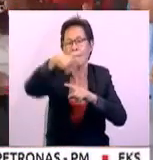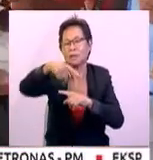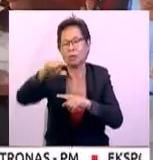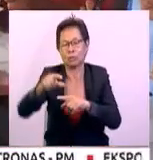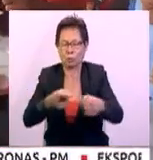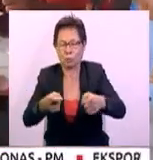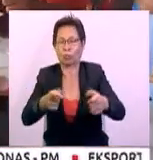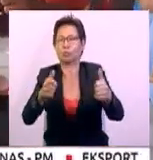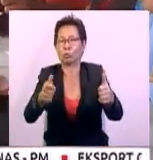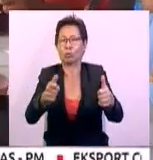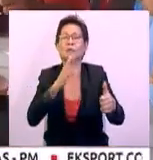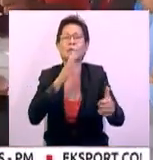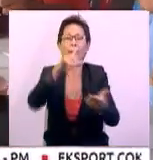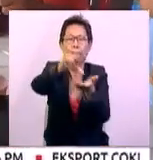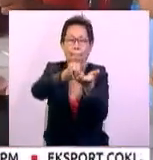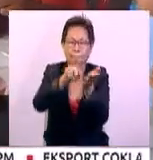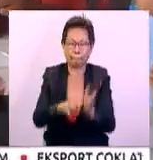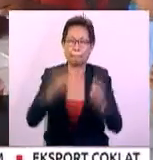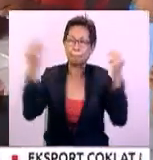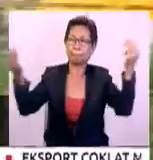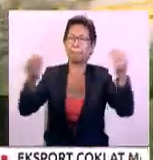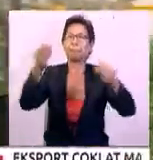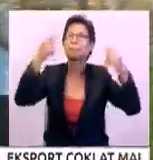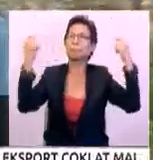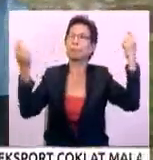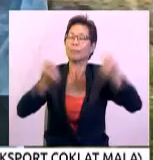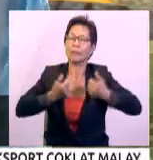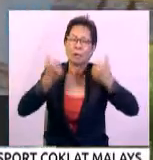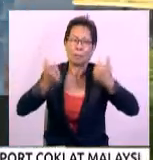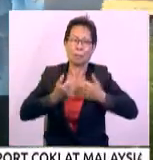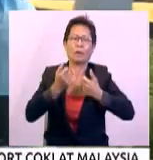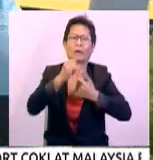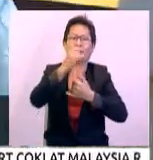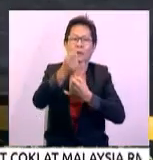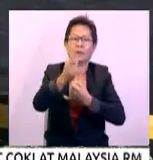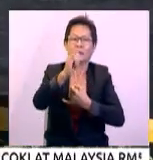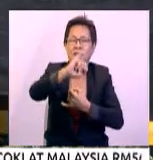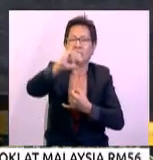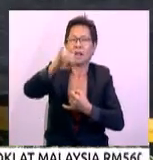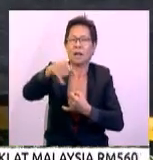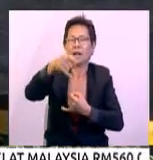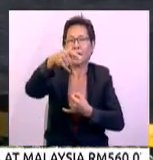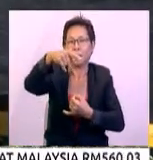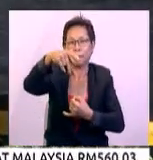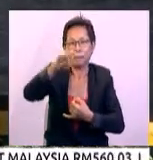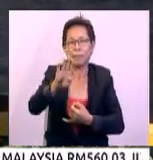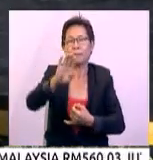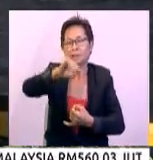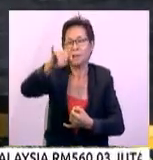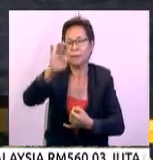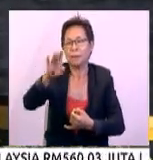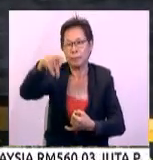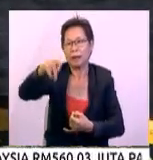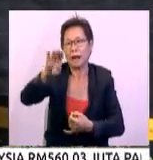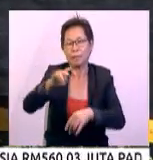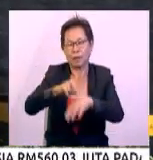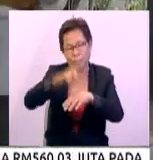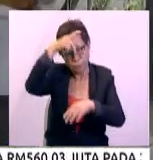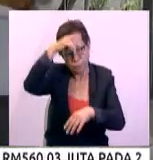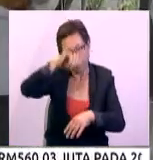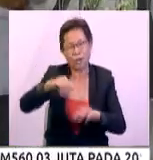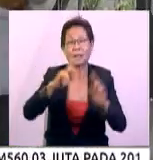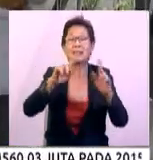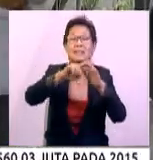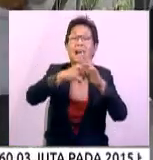Zuraida menyatakannya kepada media selepas majlis sambutan Aidilfitri Jabatan Bomba dan Penyelamat JBPM di Putrajaya. Sejak Khamis